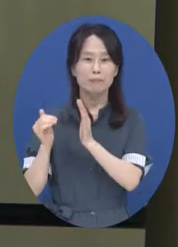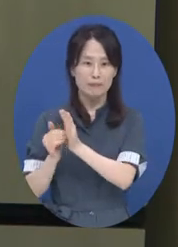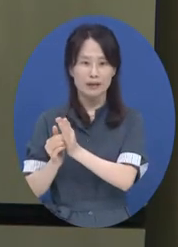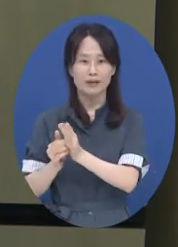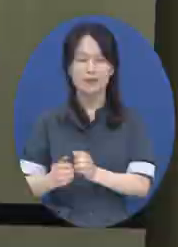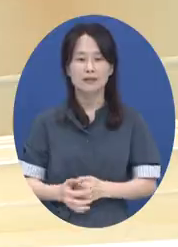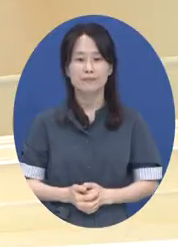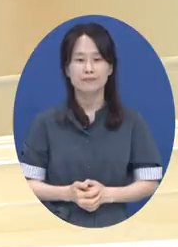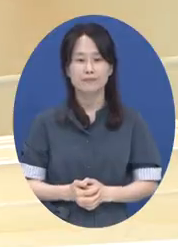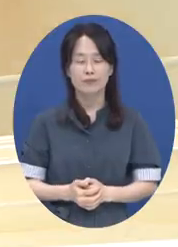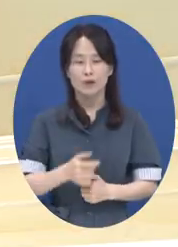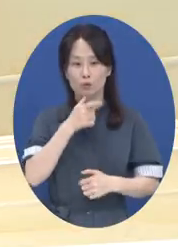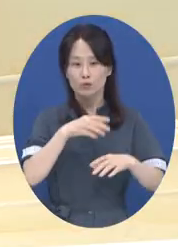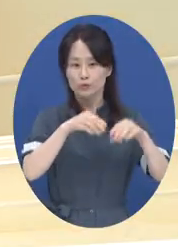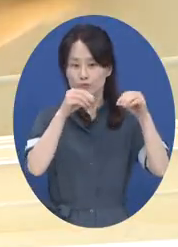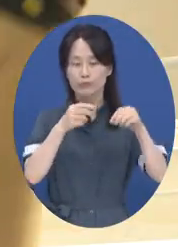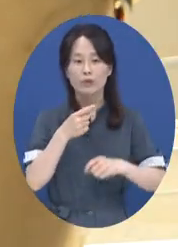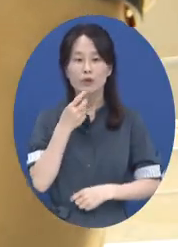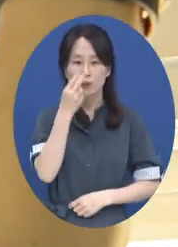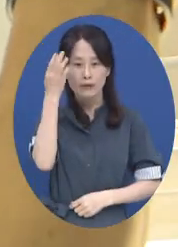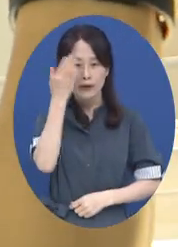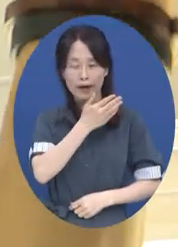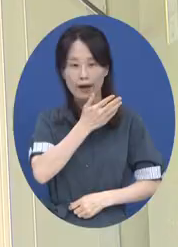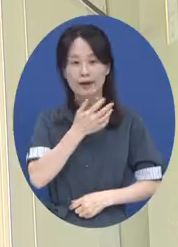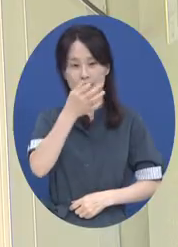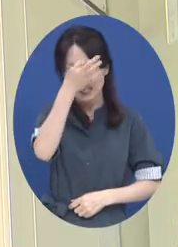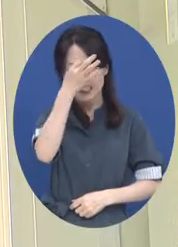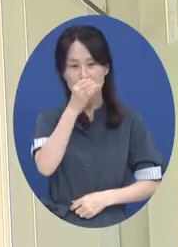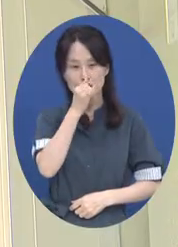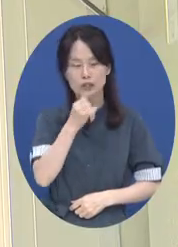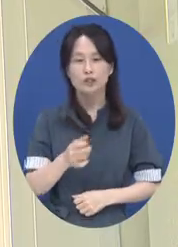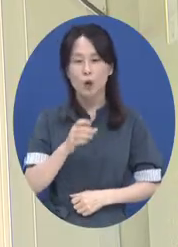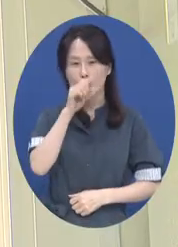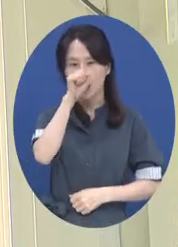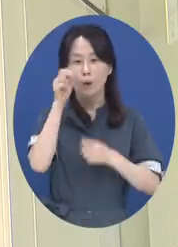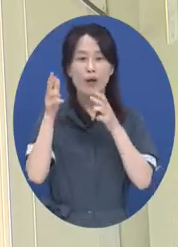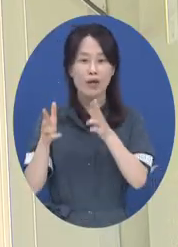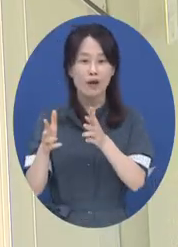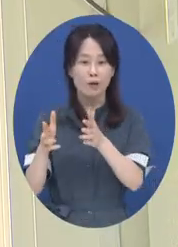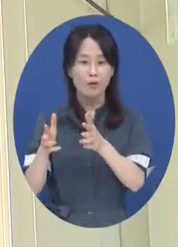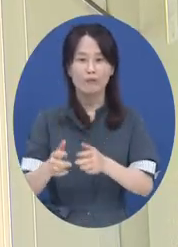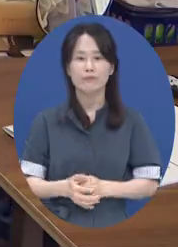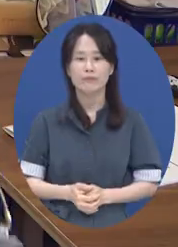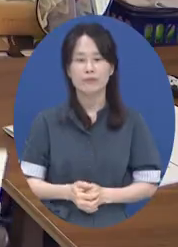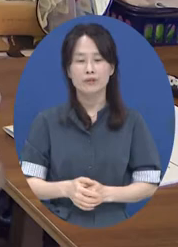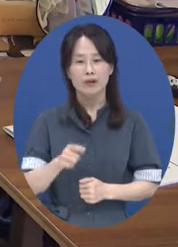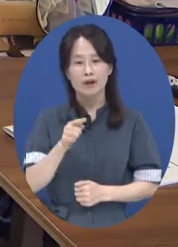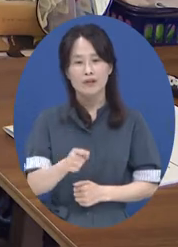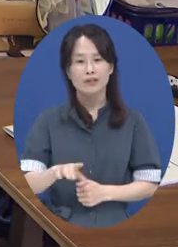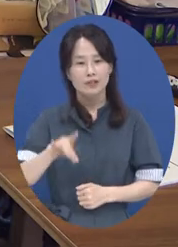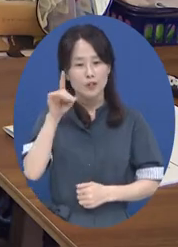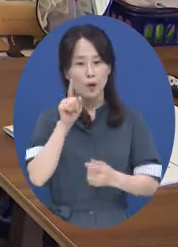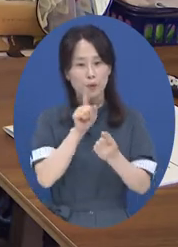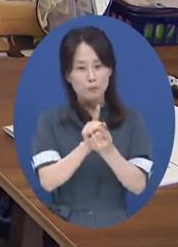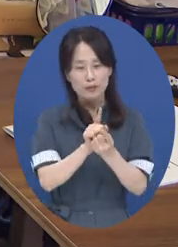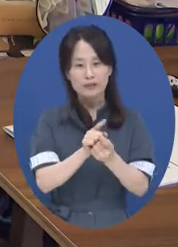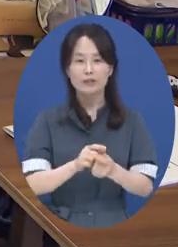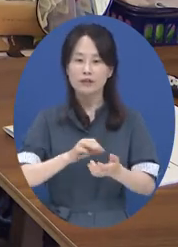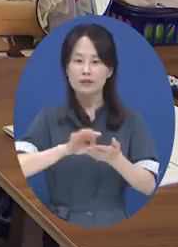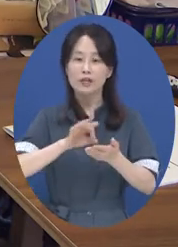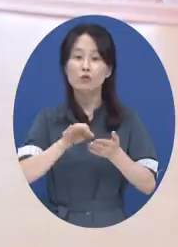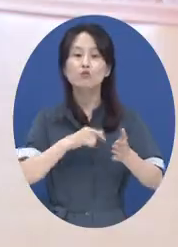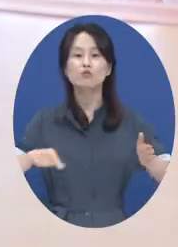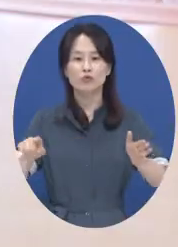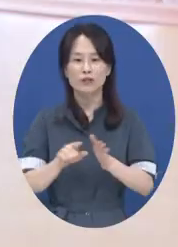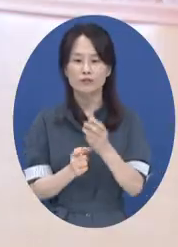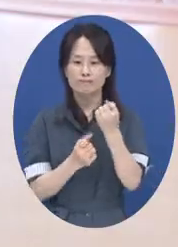사실 된겁니다 습기 제거와 공기정화 기능까지 갖춘 성능좋은 에어컨 입다 에어컨을 처음 접하는 할머니가 잘 쓸 수